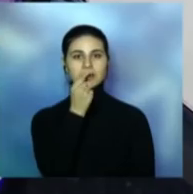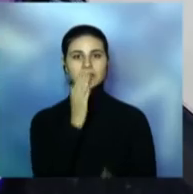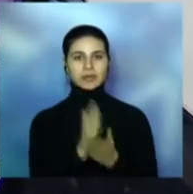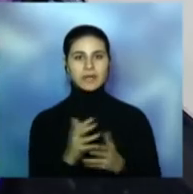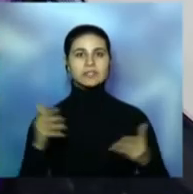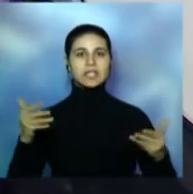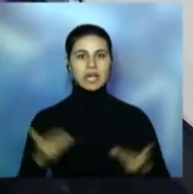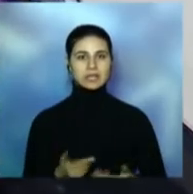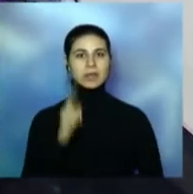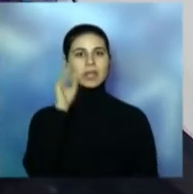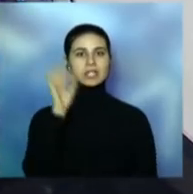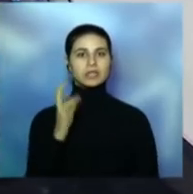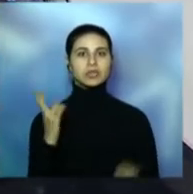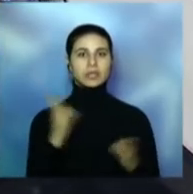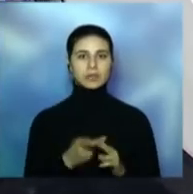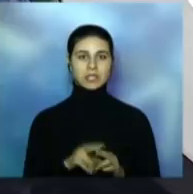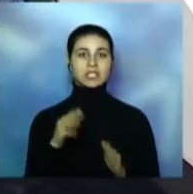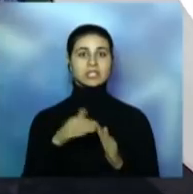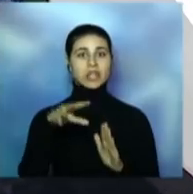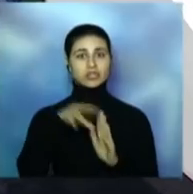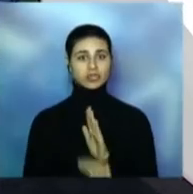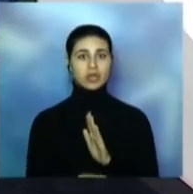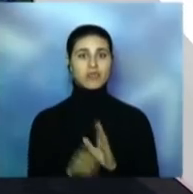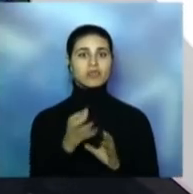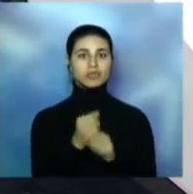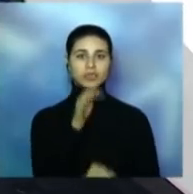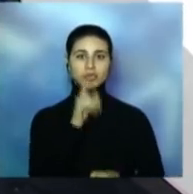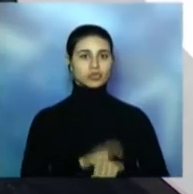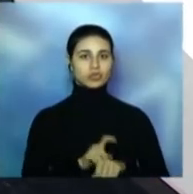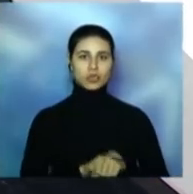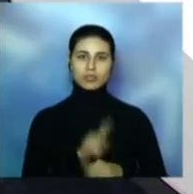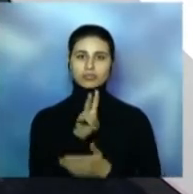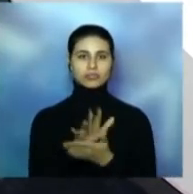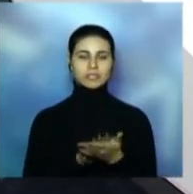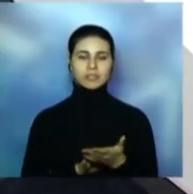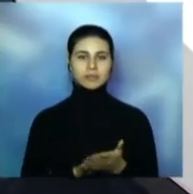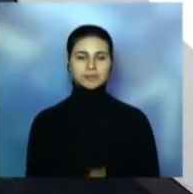აქვს, ინტენსიურად გამოიყენეთ. ეს არის ჩვენი საშინაო დავალება. სამწუხაროდ ამოუწურეთ ჩვენთვის განკუთვნილი დრო.